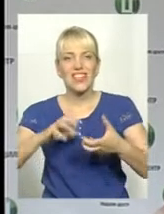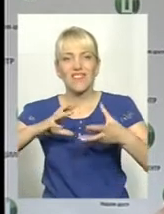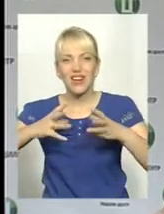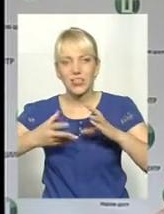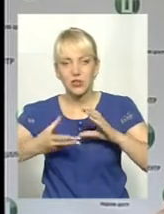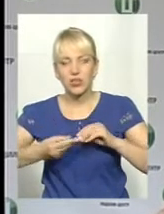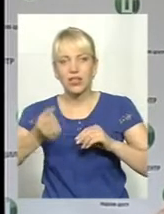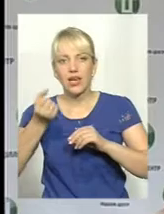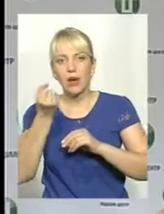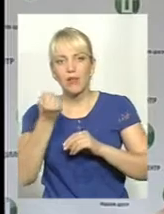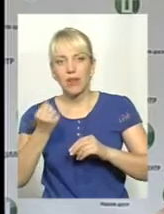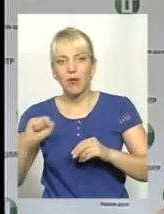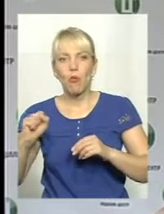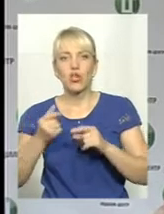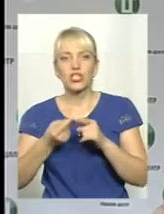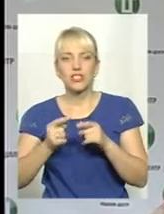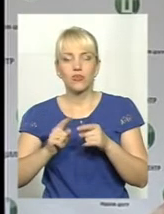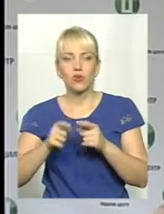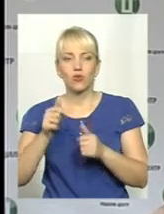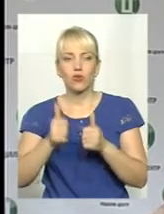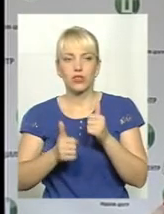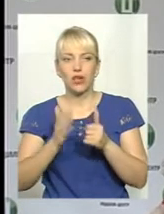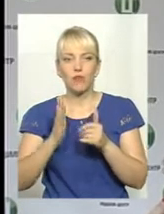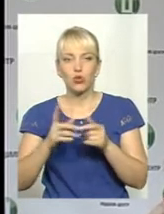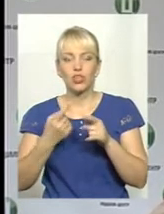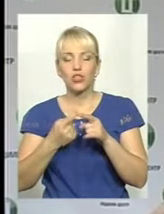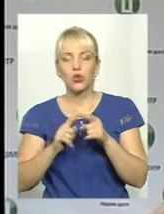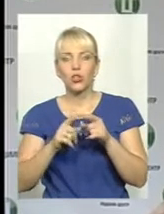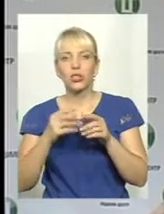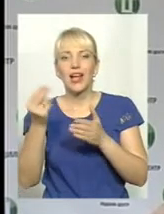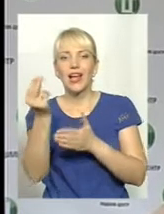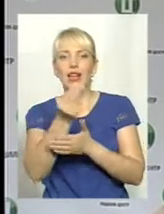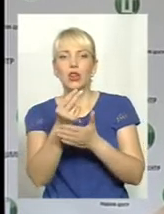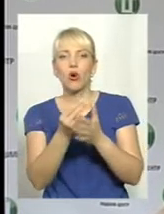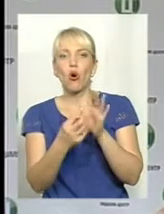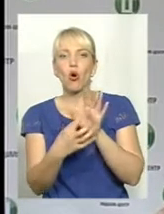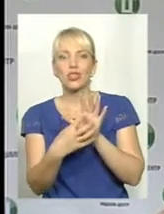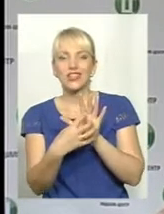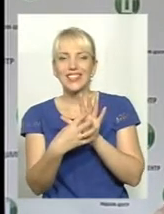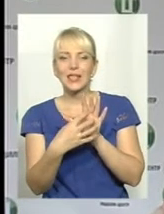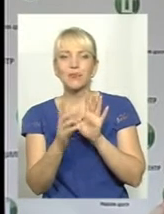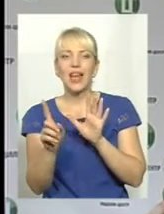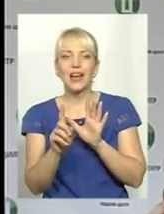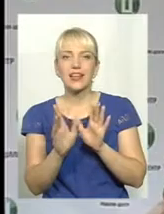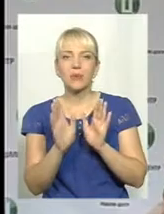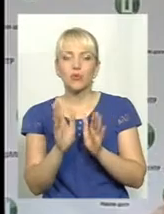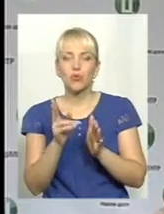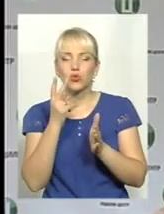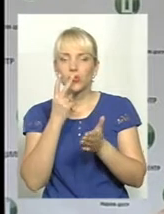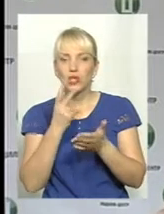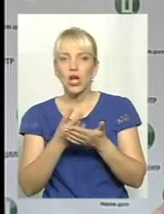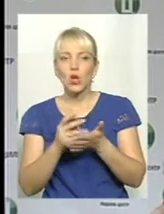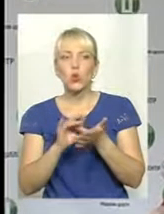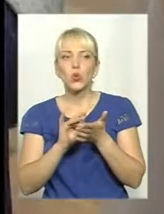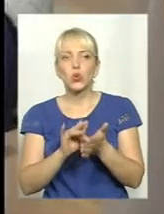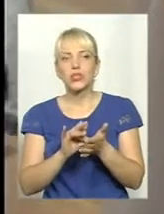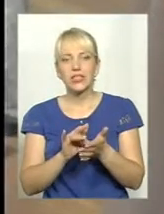конкурсу відбиратися, тому що це досить такий клопіткий процес, і буде розроблено